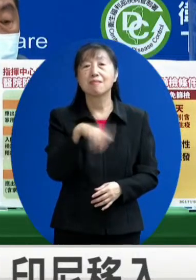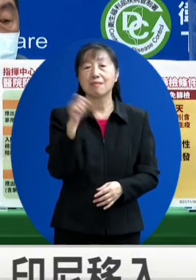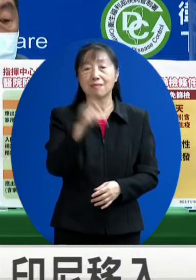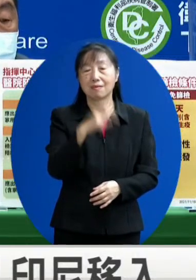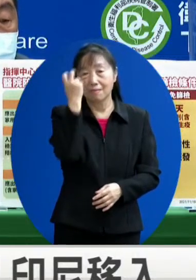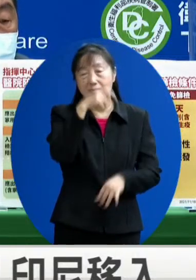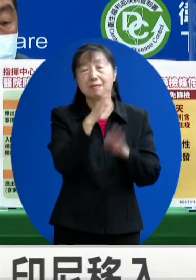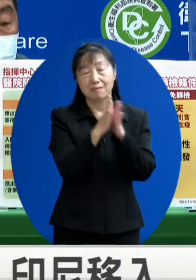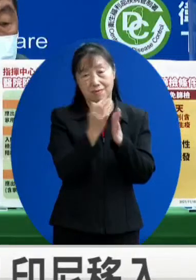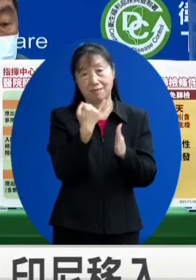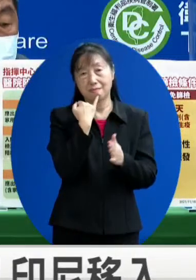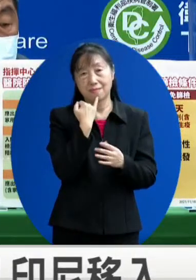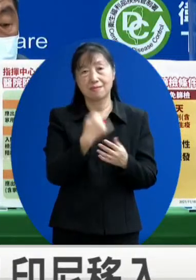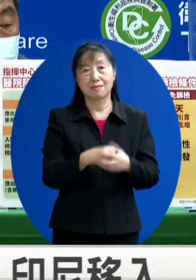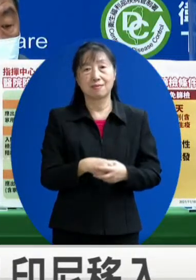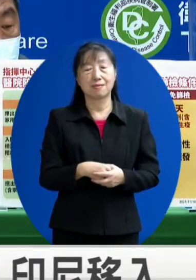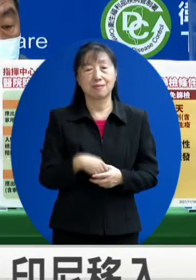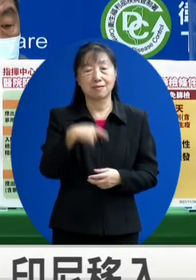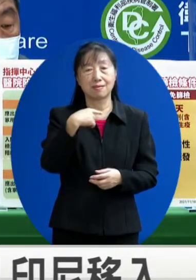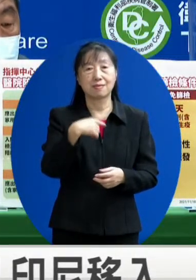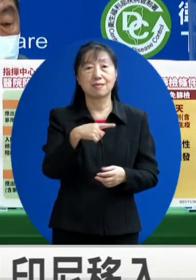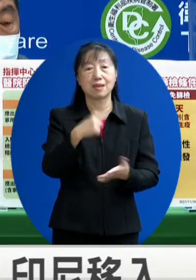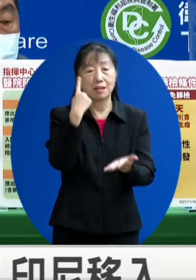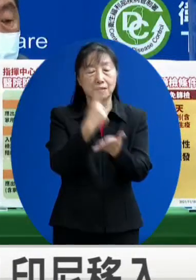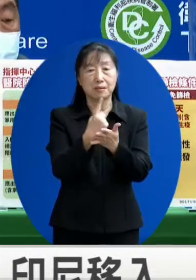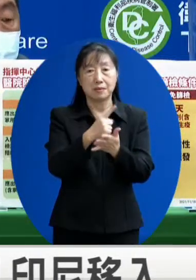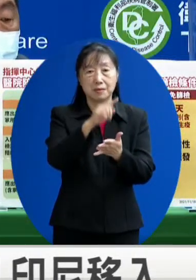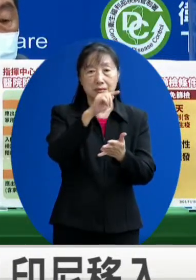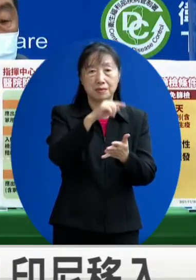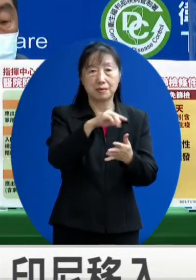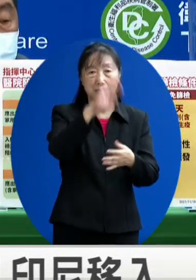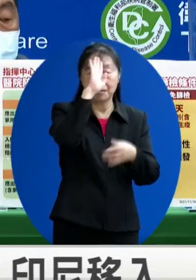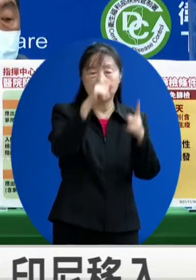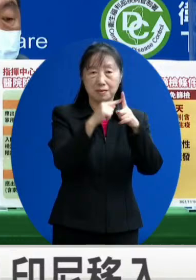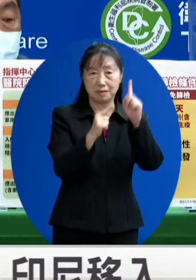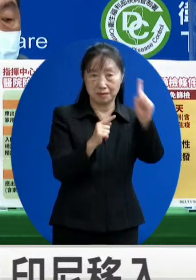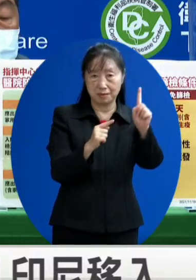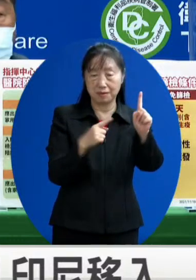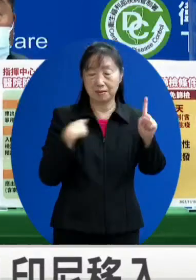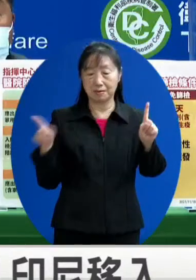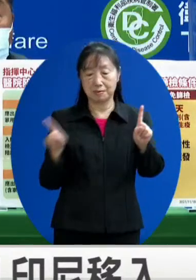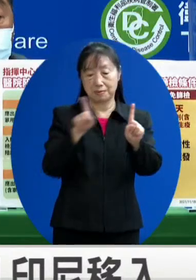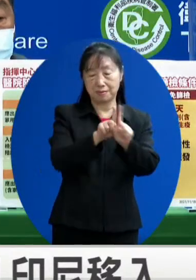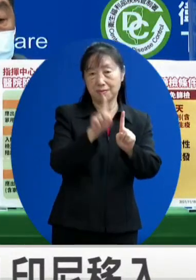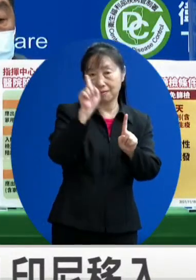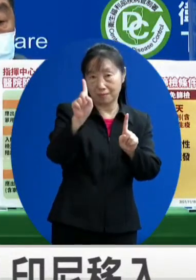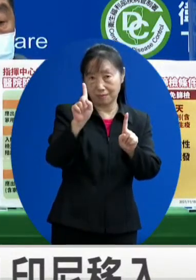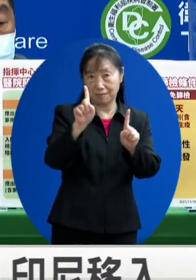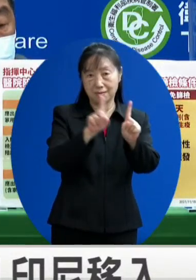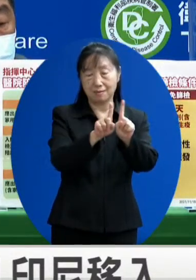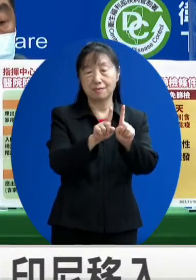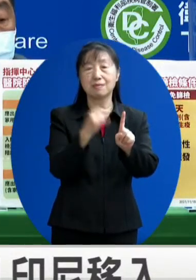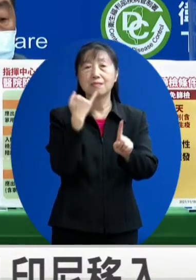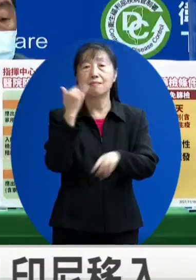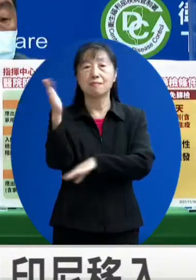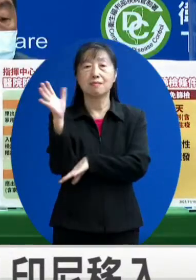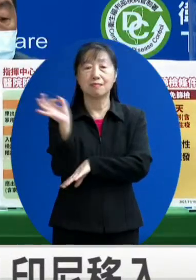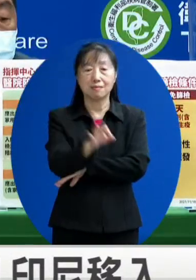筛。那每名住院病患提供1名陪病者的公费筛